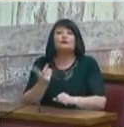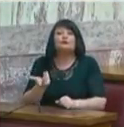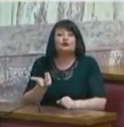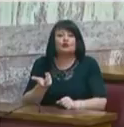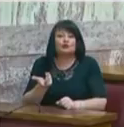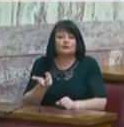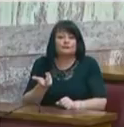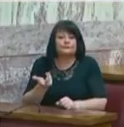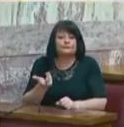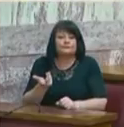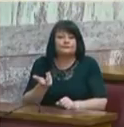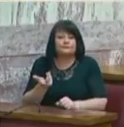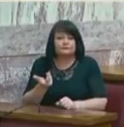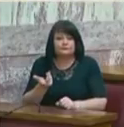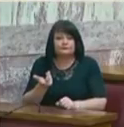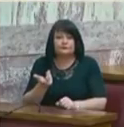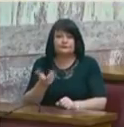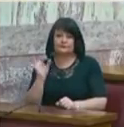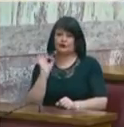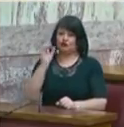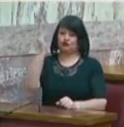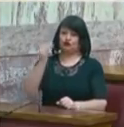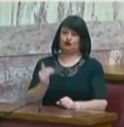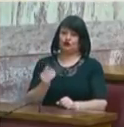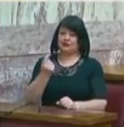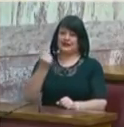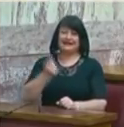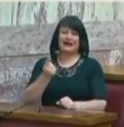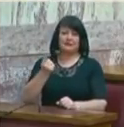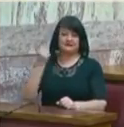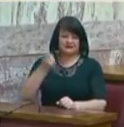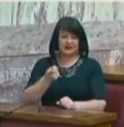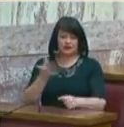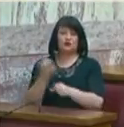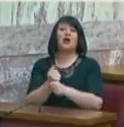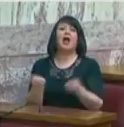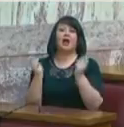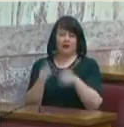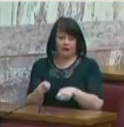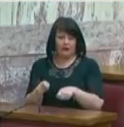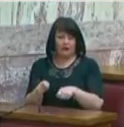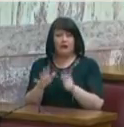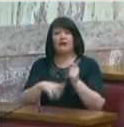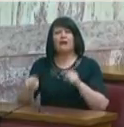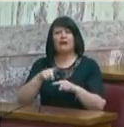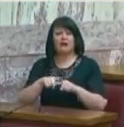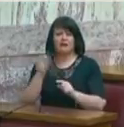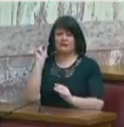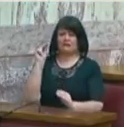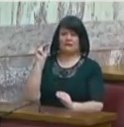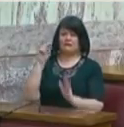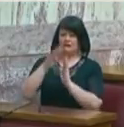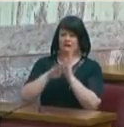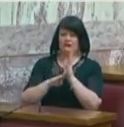που ενώ δεν πιάνονταν οι στόχοι για 1,5% που ήταν τότε το πλεόνασμα, η χώρα είχε δεσμευθεί για την